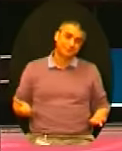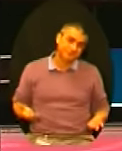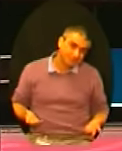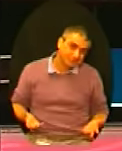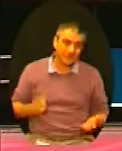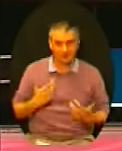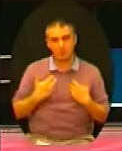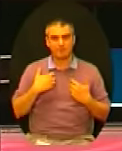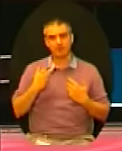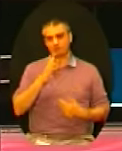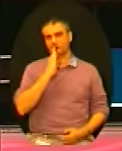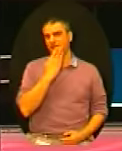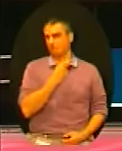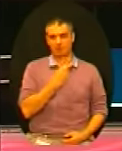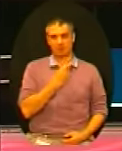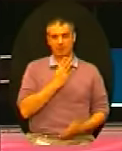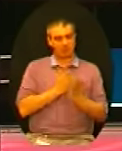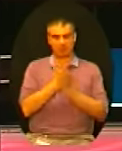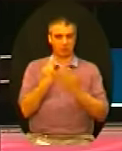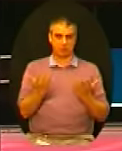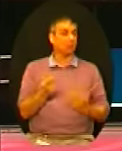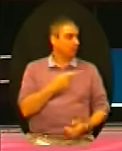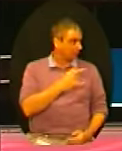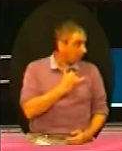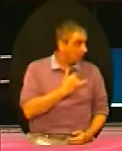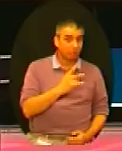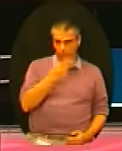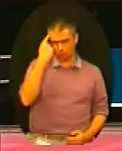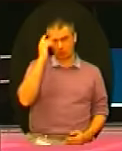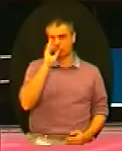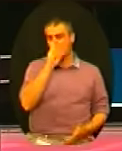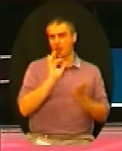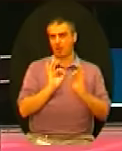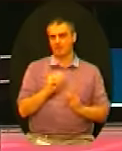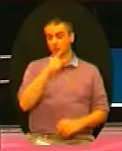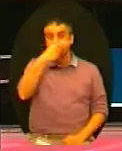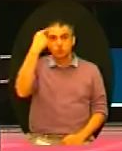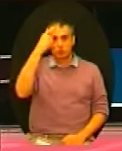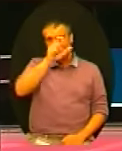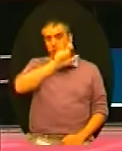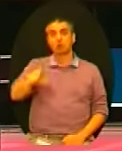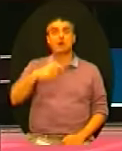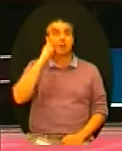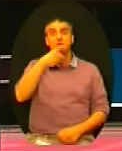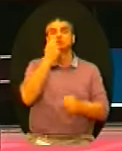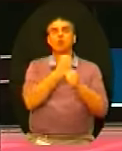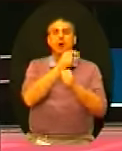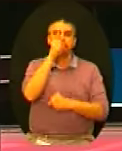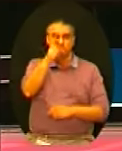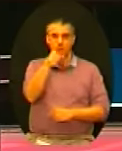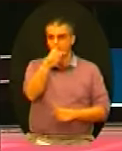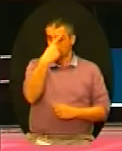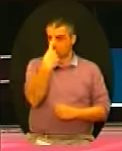מופע שיש בו הרבה יותר צביעות מאשר כנות. כן. כי אולמרט יודע היטב את האמת. הוא יודע שהוא הורשע על עבירות שהוא ביצע. הוא